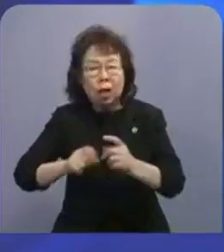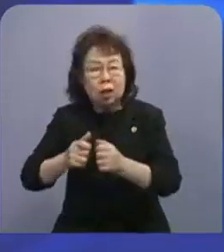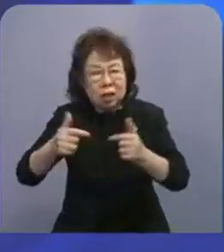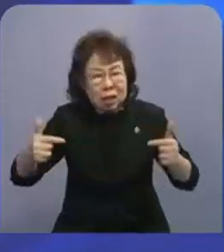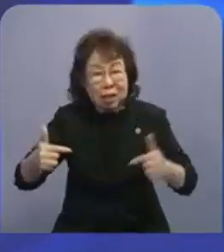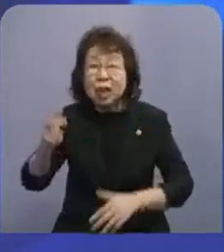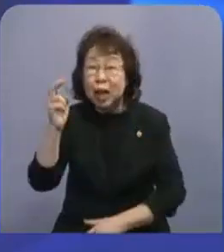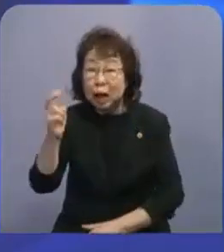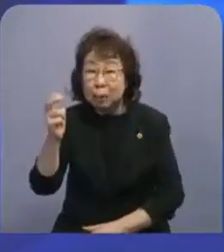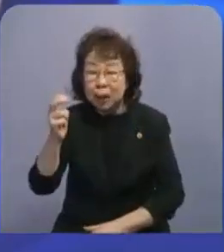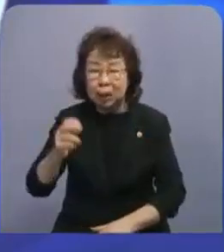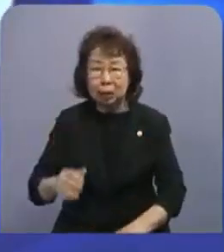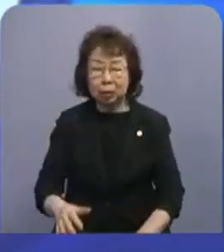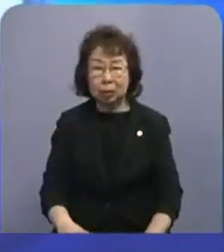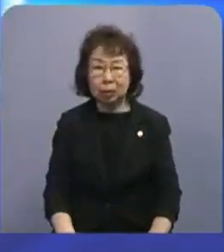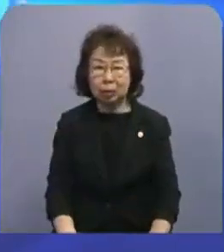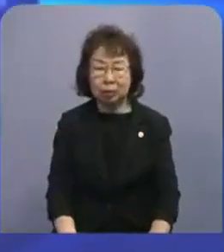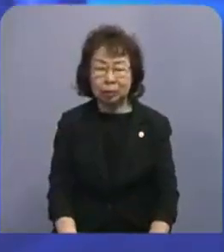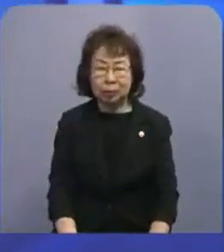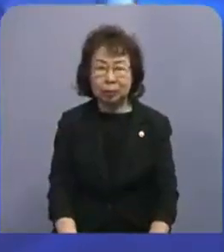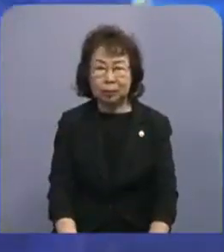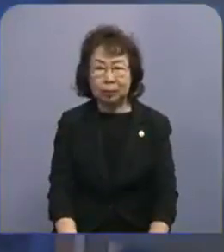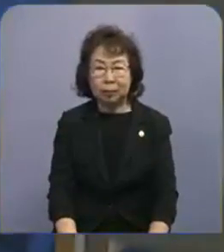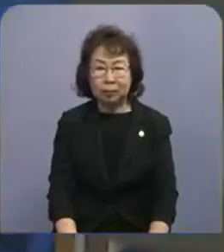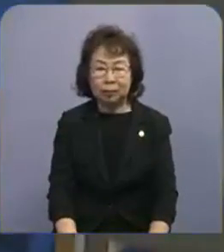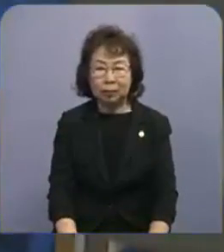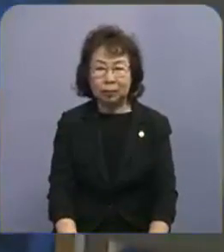보도에 이상준 기자입니다.